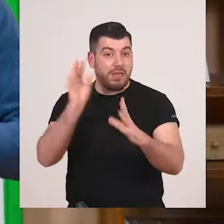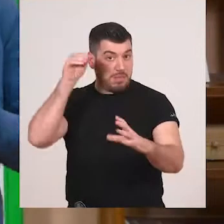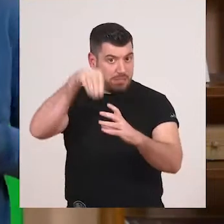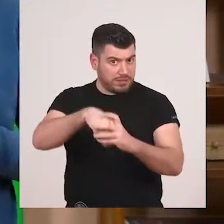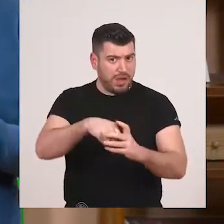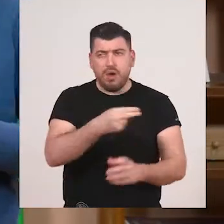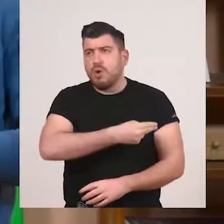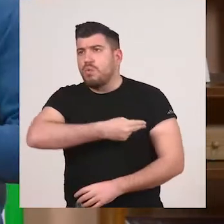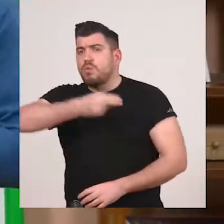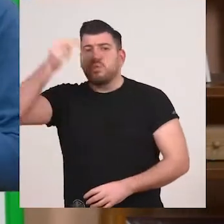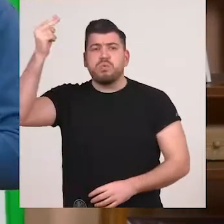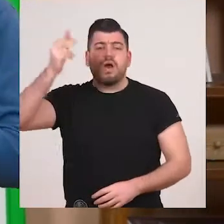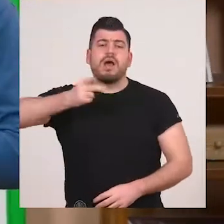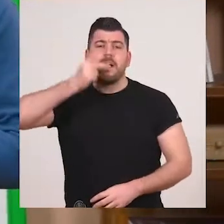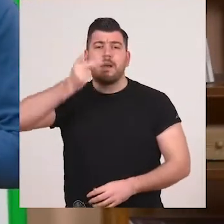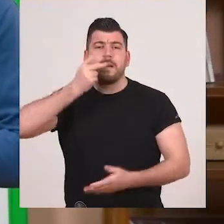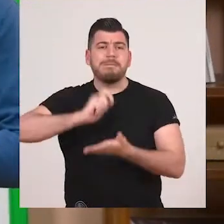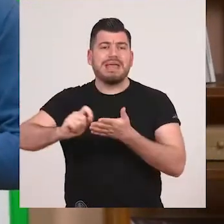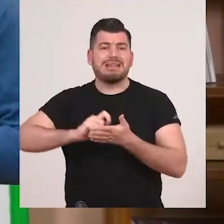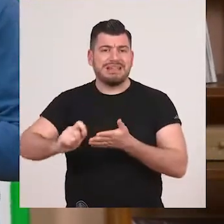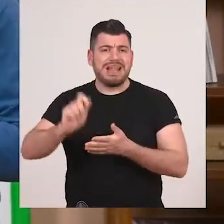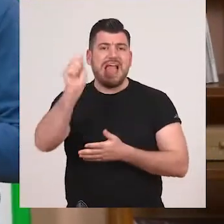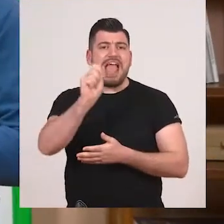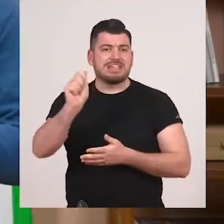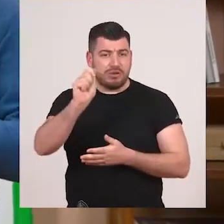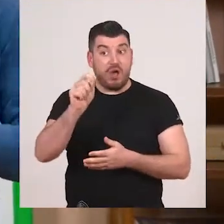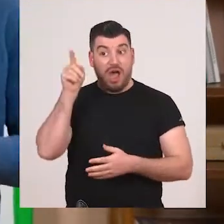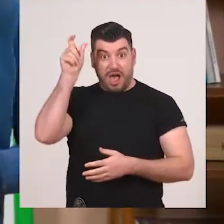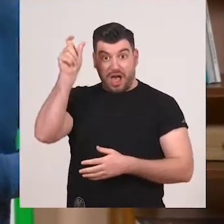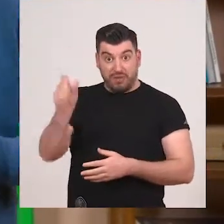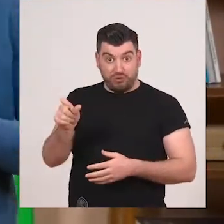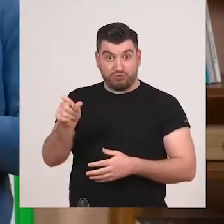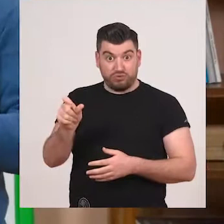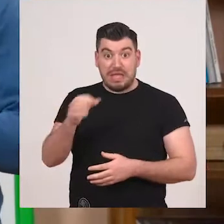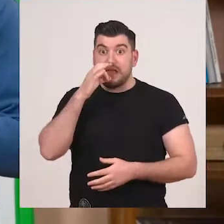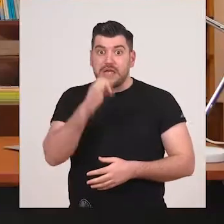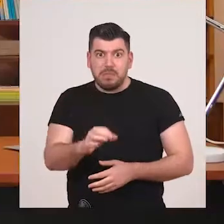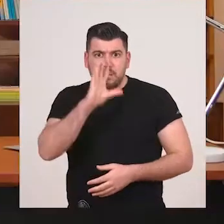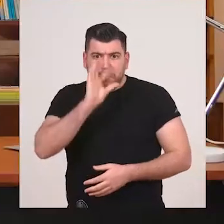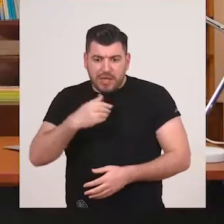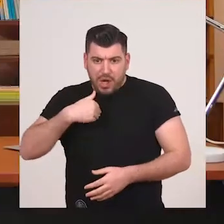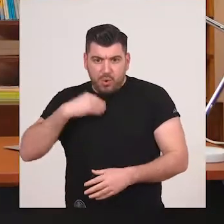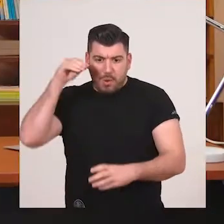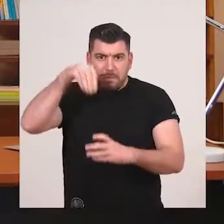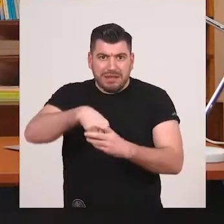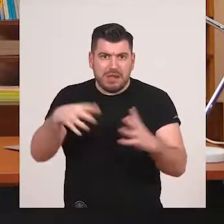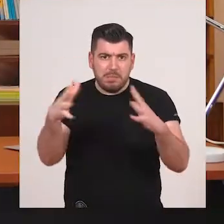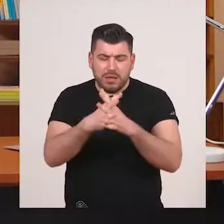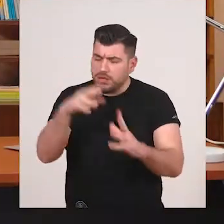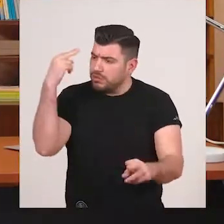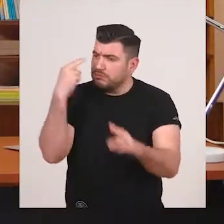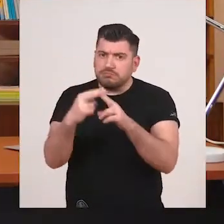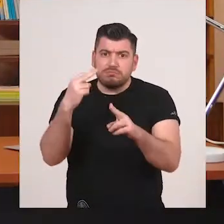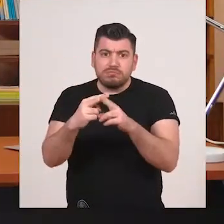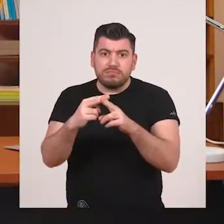πολύ γνωστός τραγικός ποιητής Εσχύλος και θεωρούσε τόσο πολύ σημαντική τη συμμετοχή του, ώστε όταν